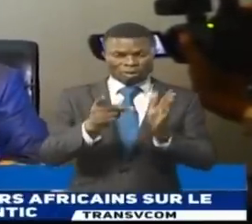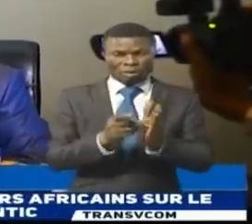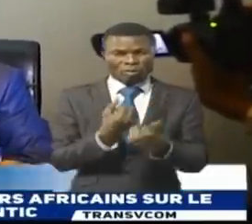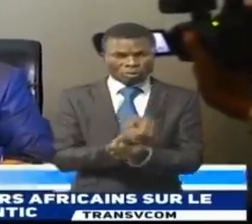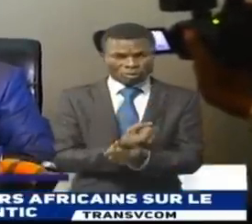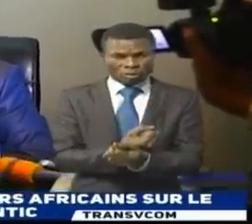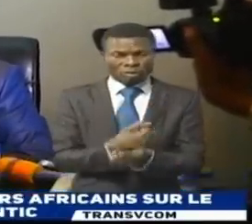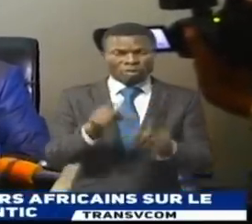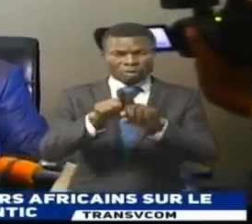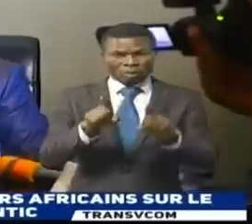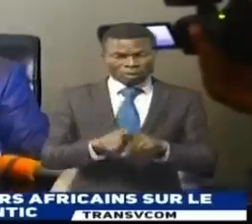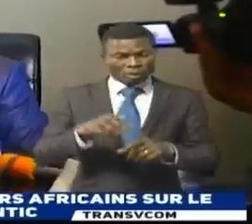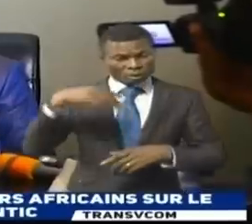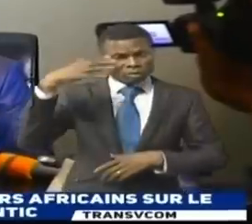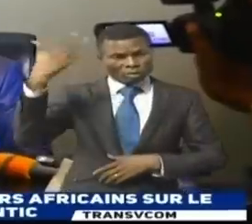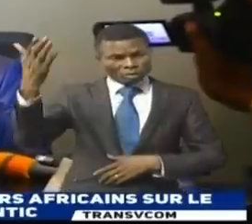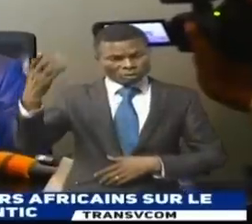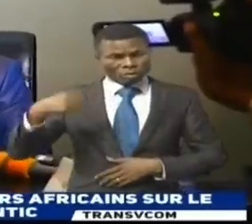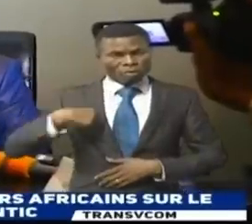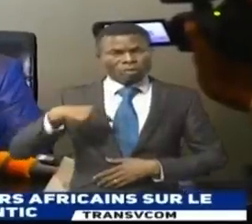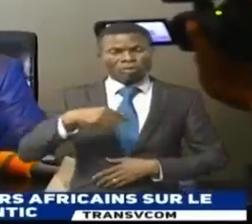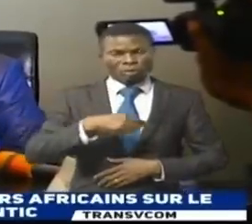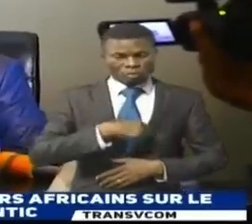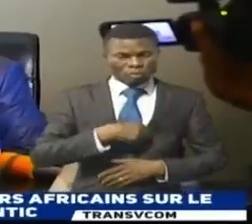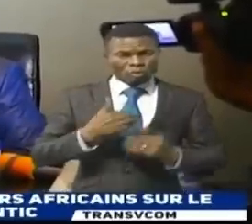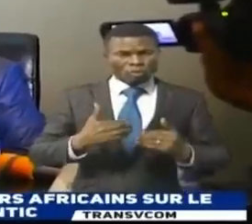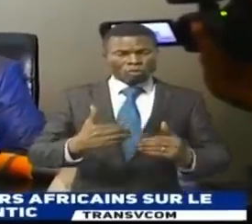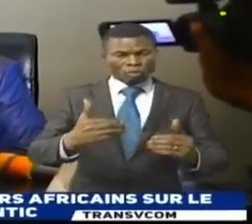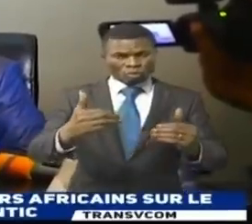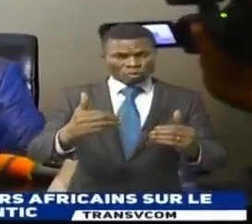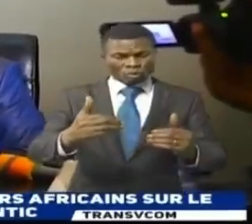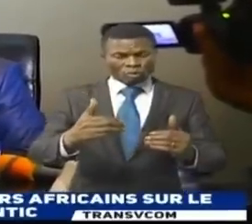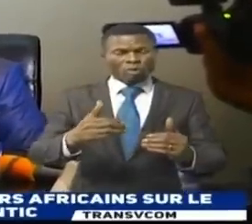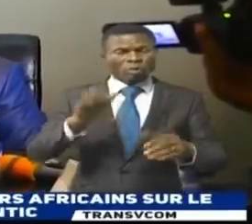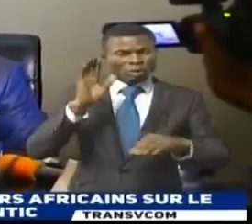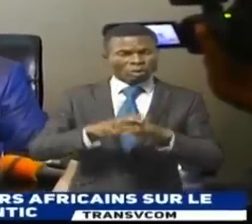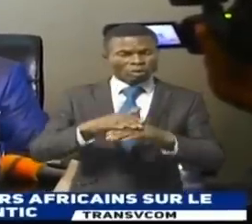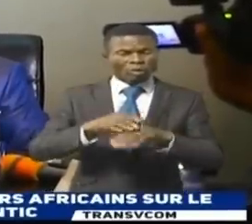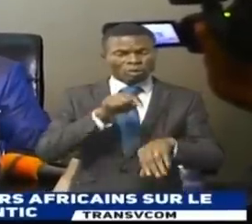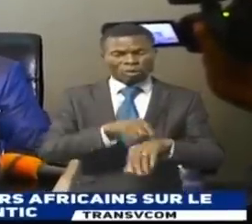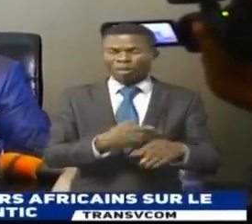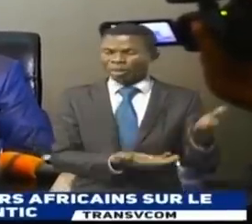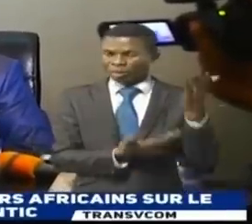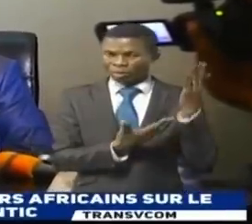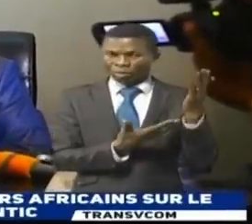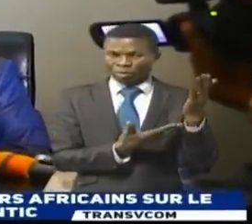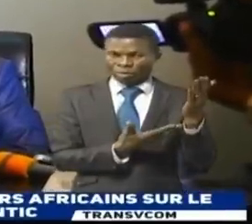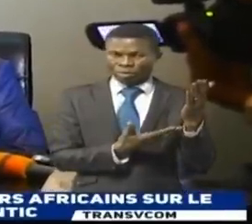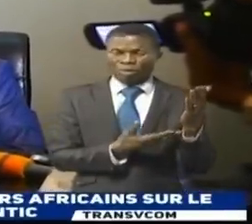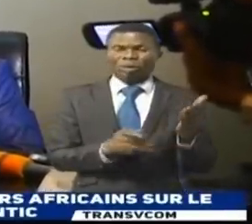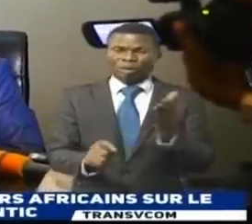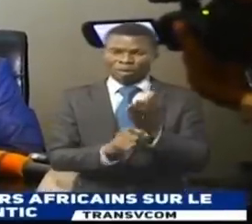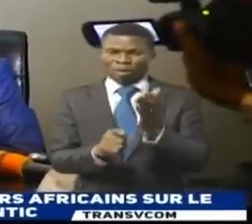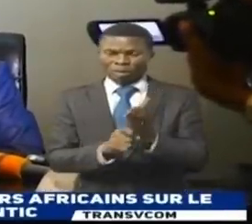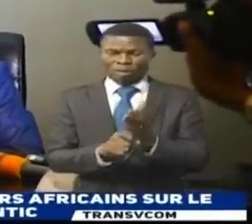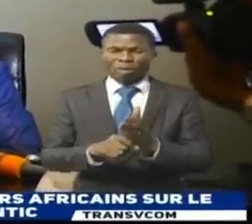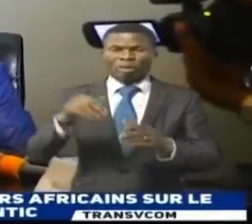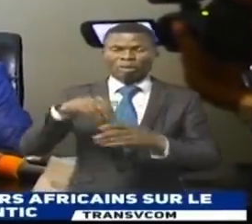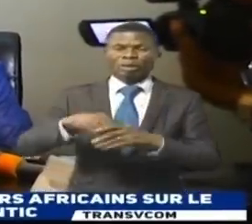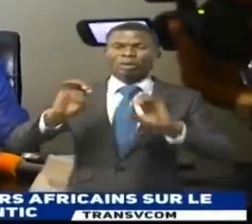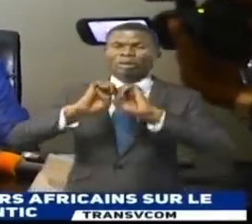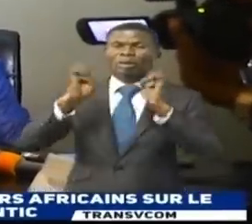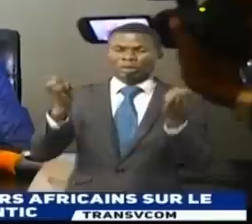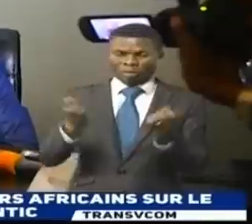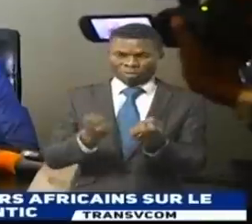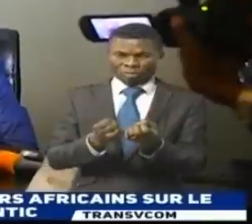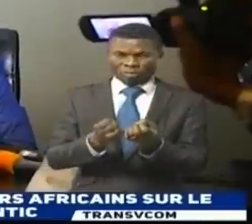bien entendu la mesure qui gère. Nous avons percé, entré en profondeur par rapport aux questions techniques de l'entreprise, car aux